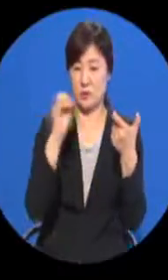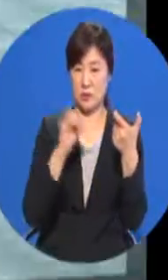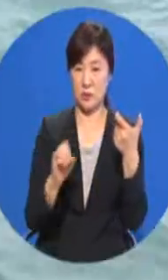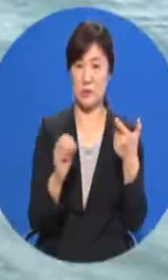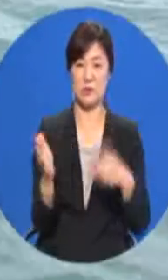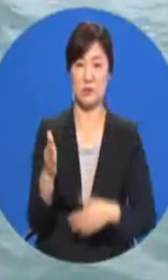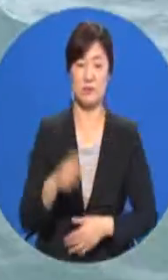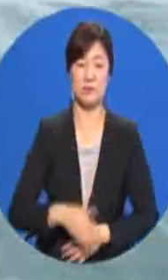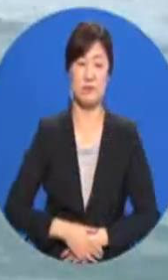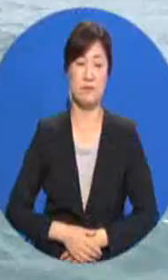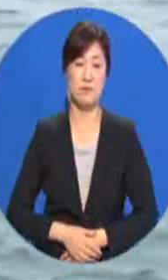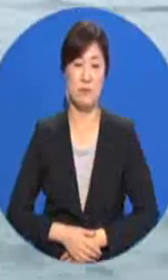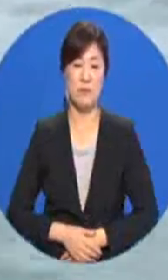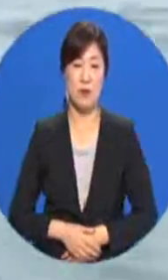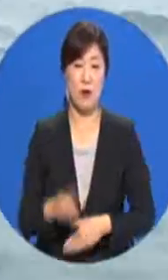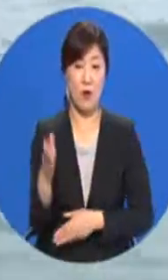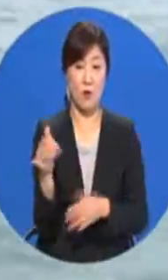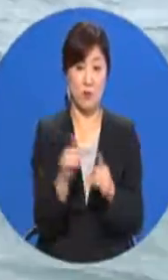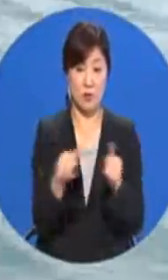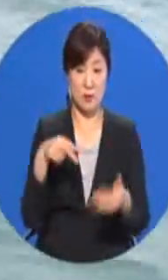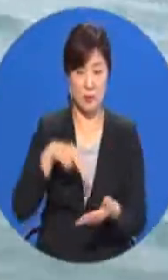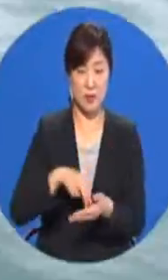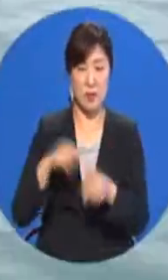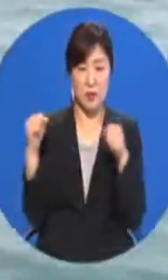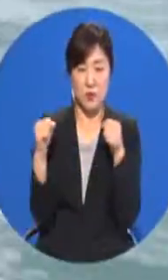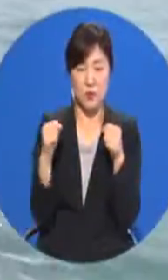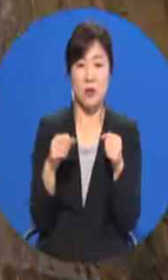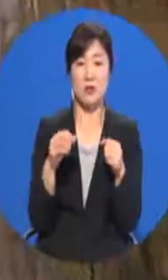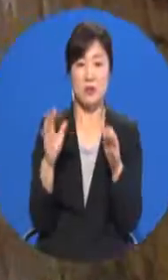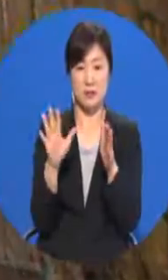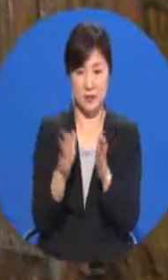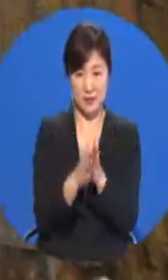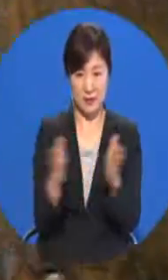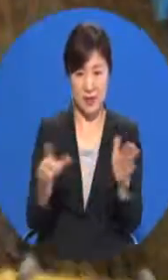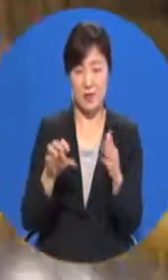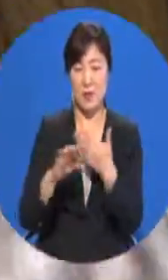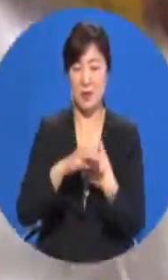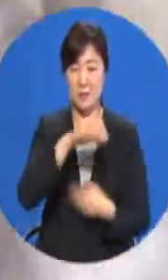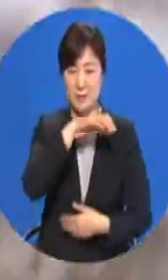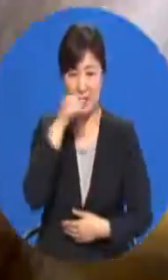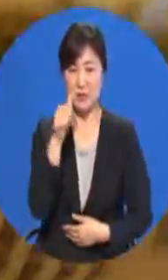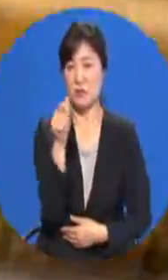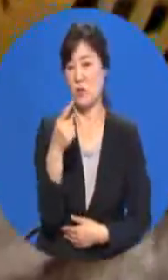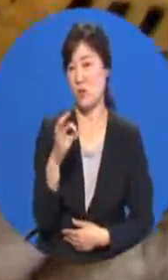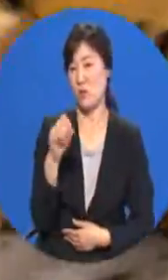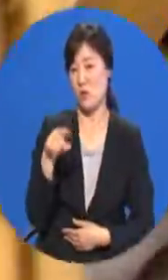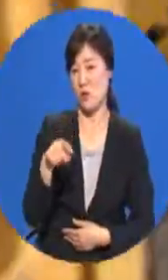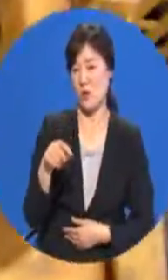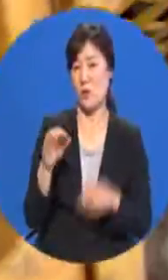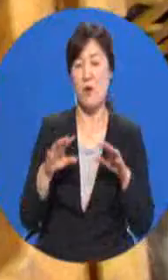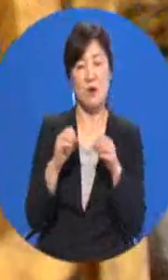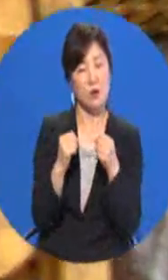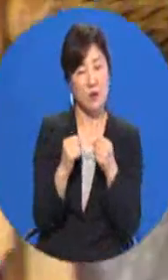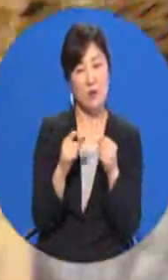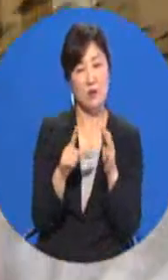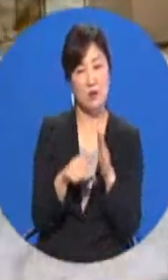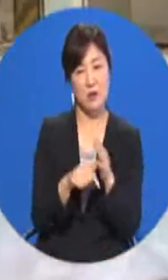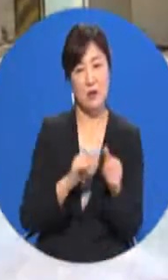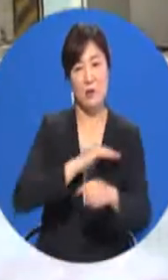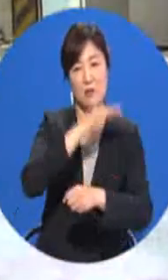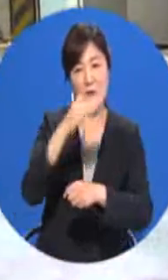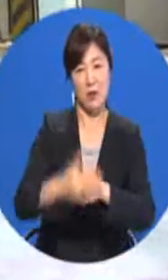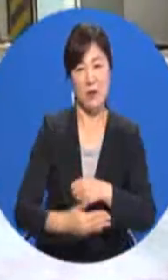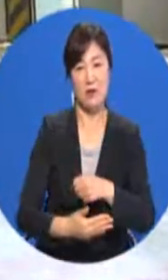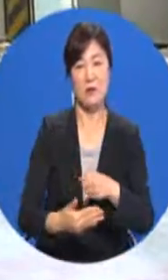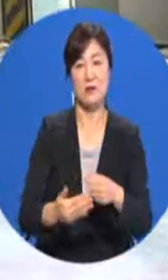양입니다. 어민들은 찬바람이 불면서 맛이 좋아지는 흑산 홍어가 올겨울 내내 만선의 기쁨을 안겨주길 바라고